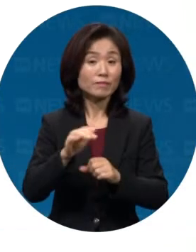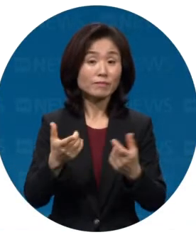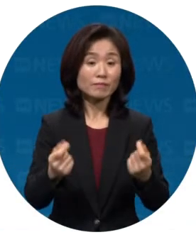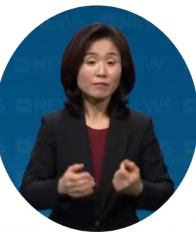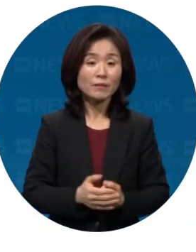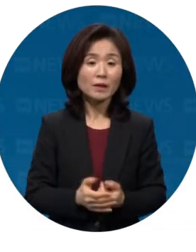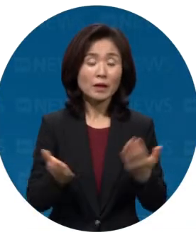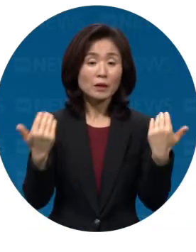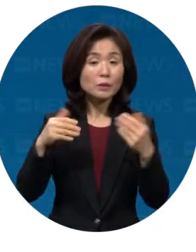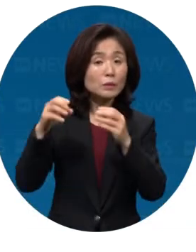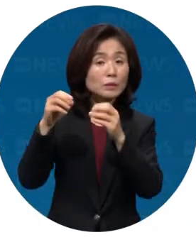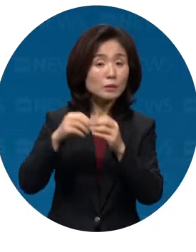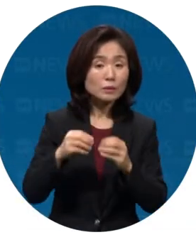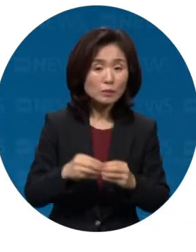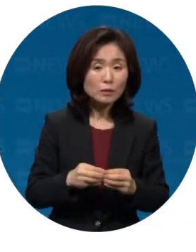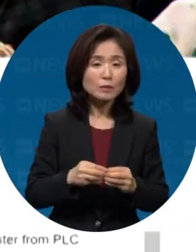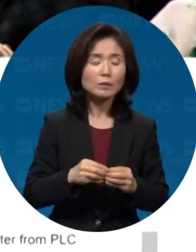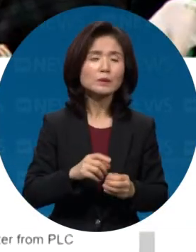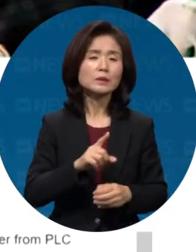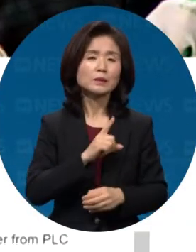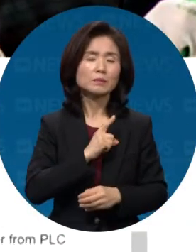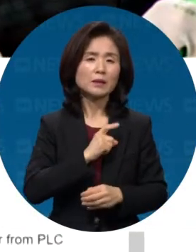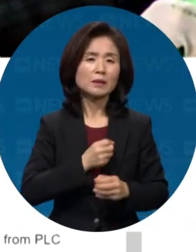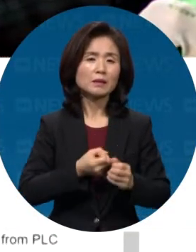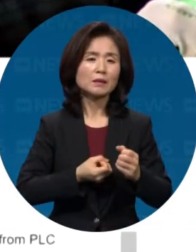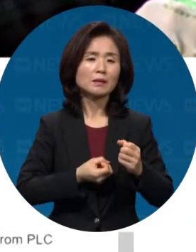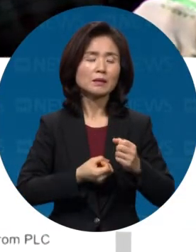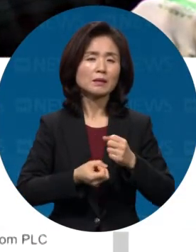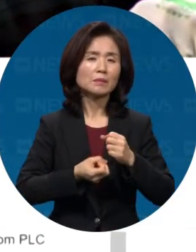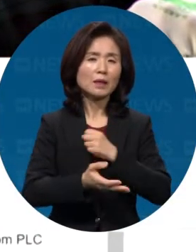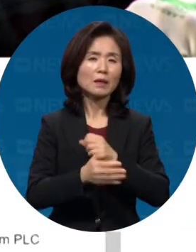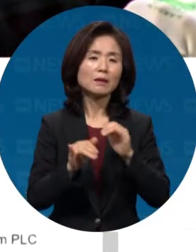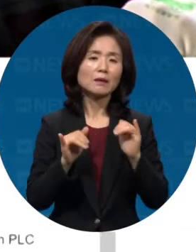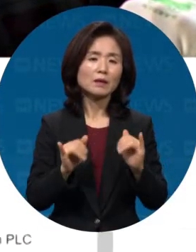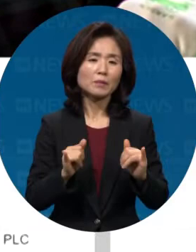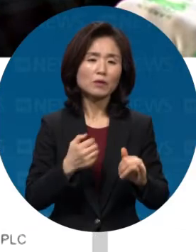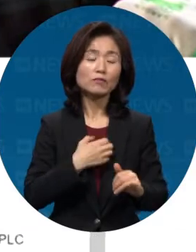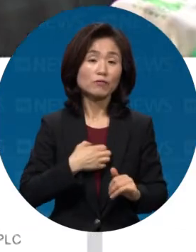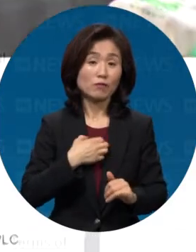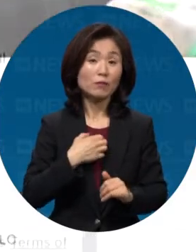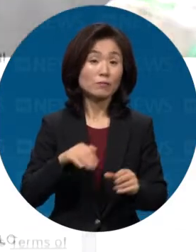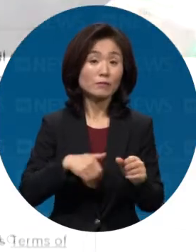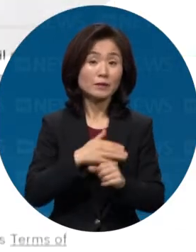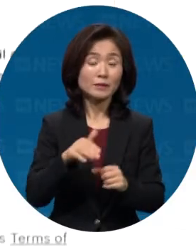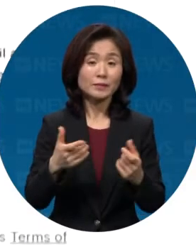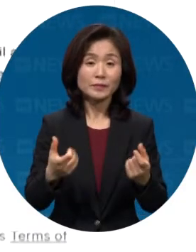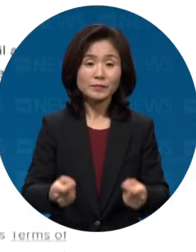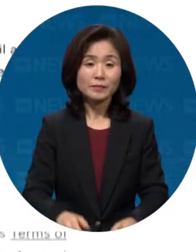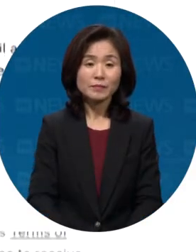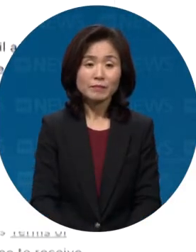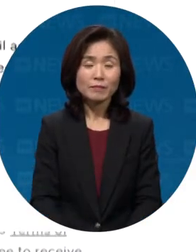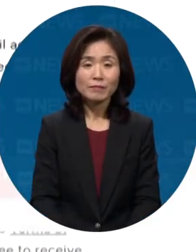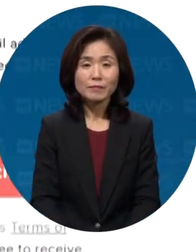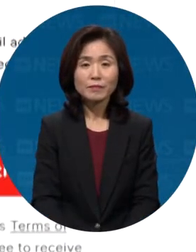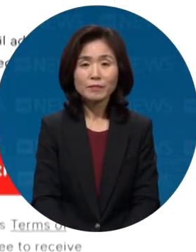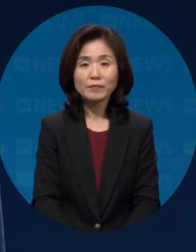학교 전통이라든가 명성에 영향을 초래할까 이제 우려하는 분위기도 만만치가